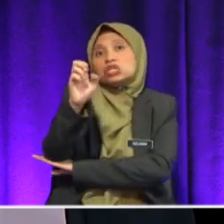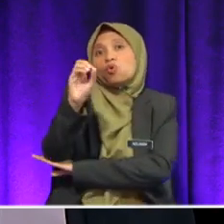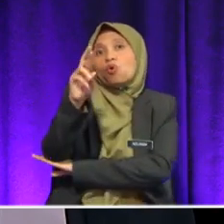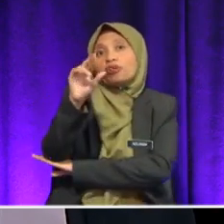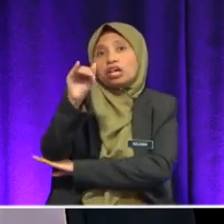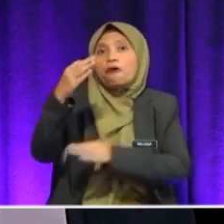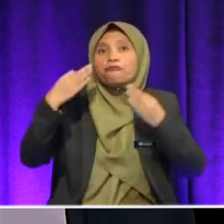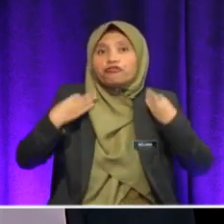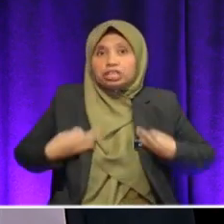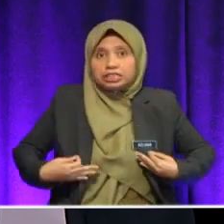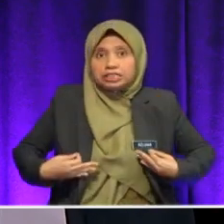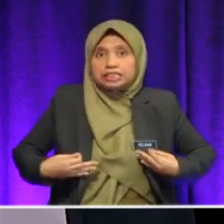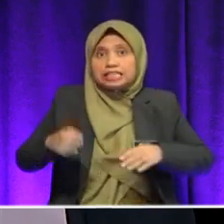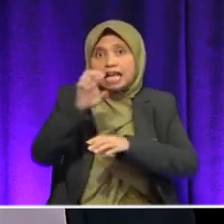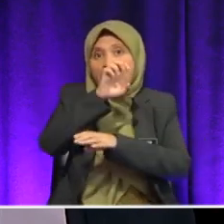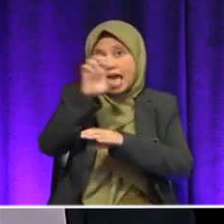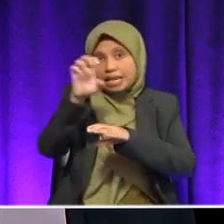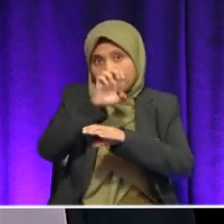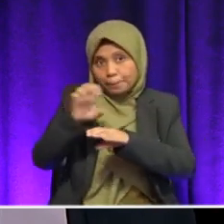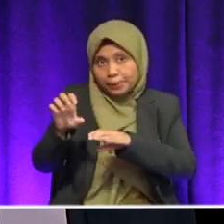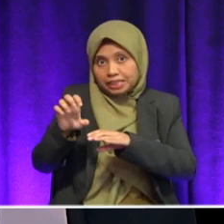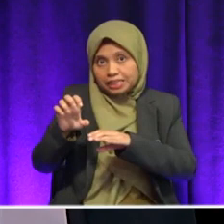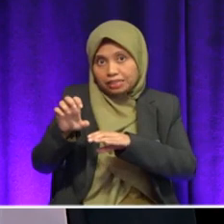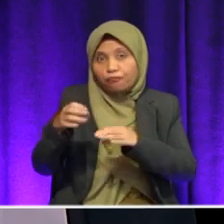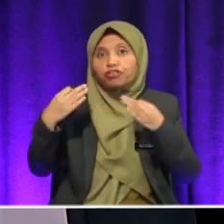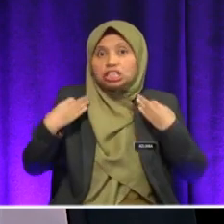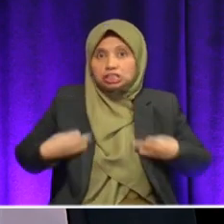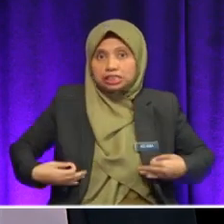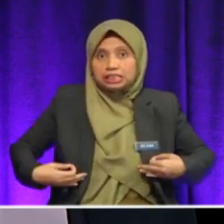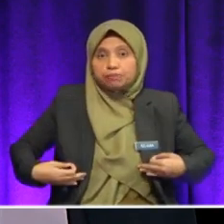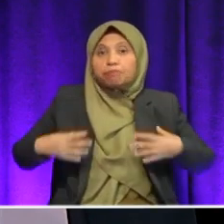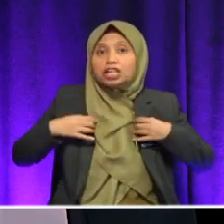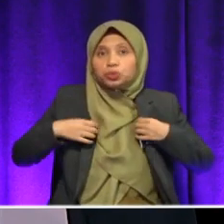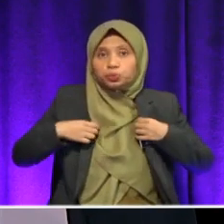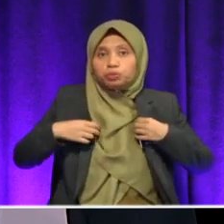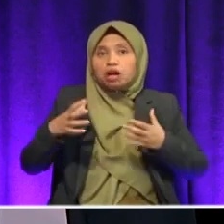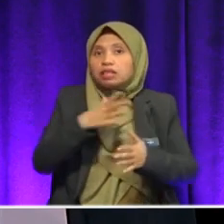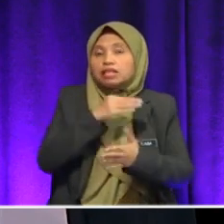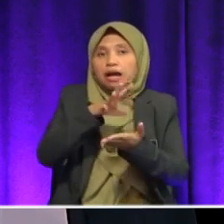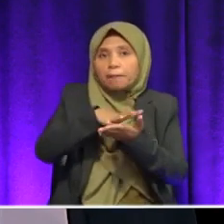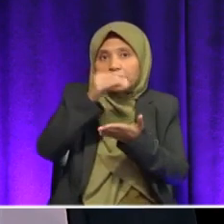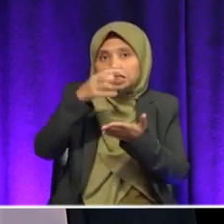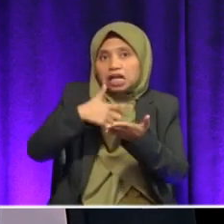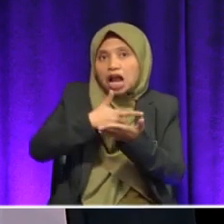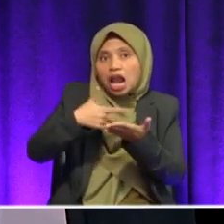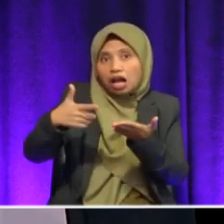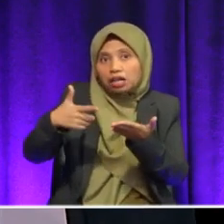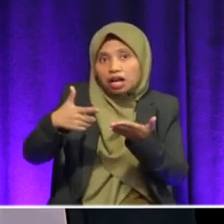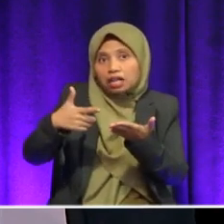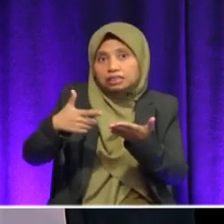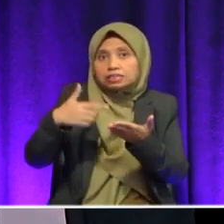Oke tentang fashion pakaian tapi mempelajari cara menjelaskan fashion pakaian